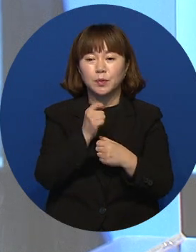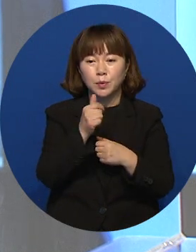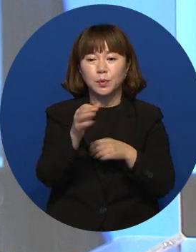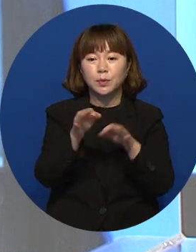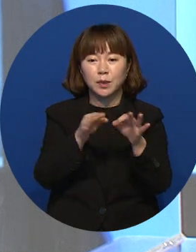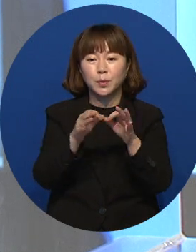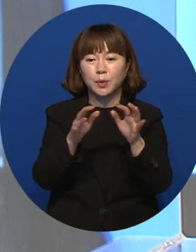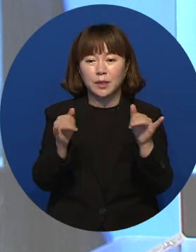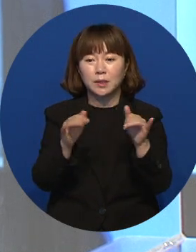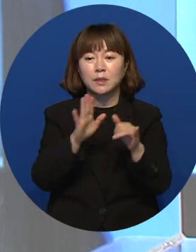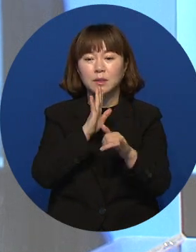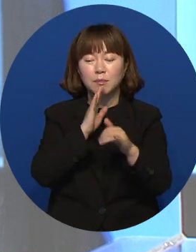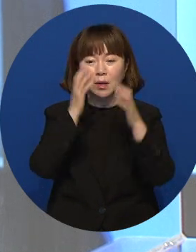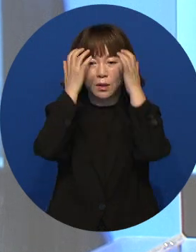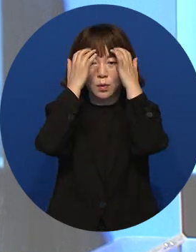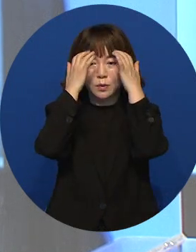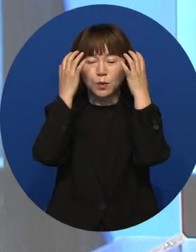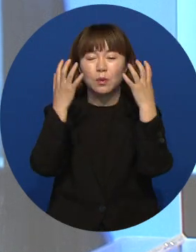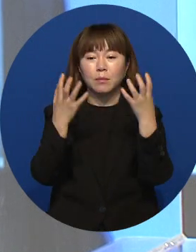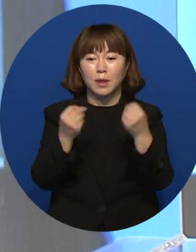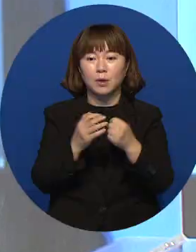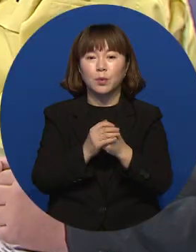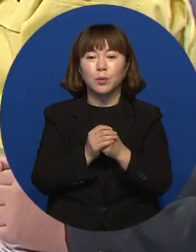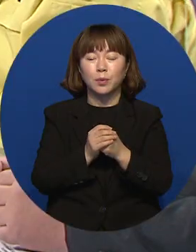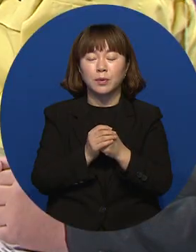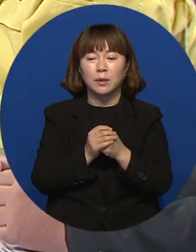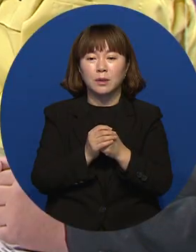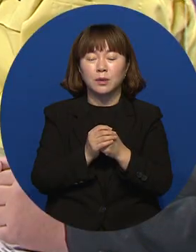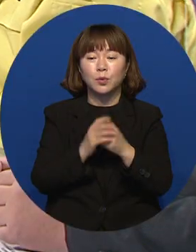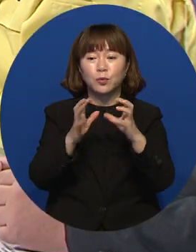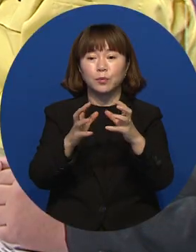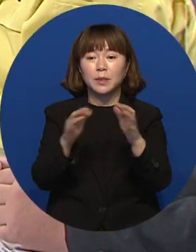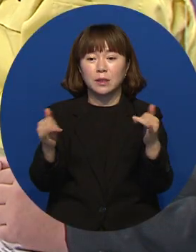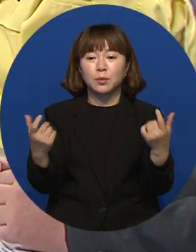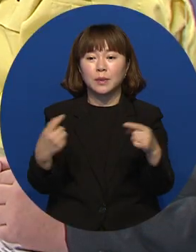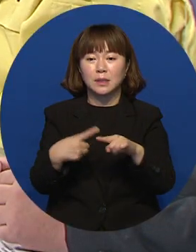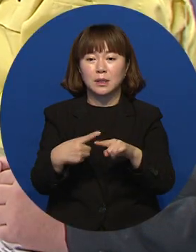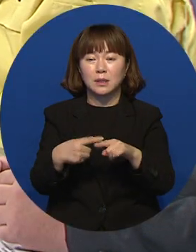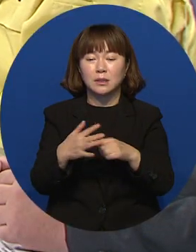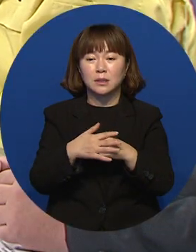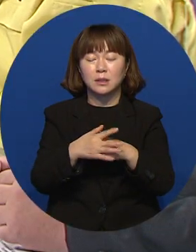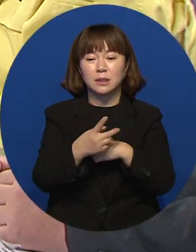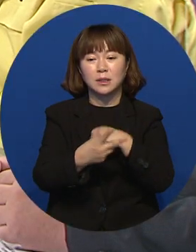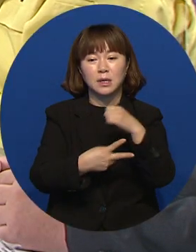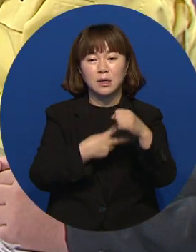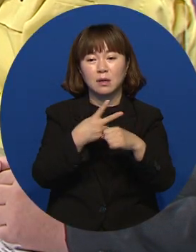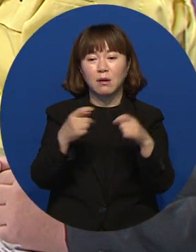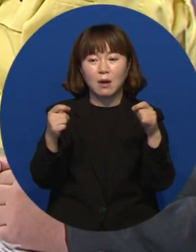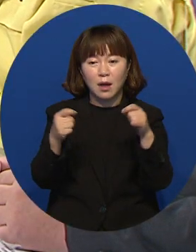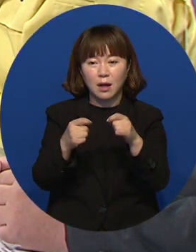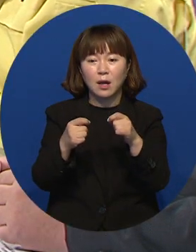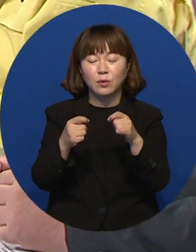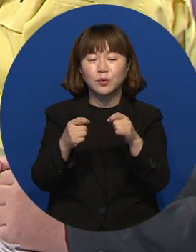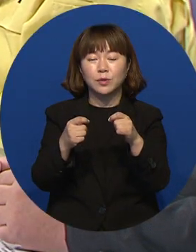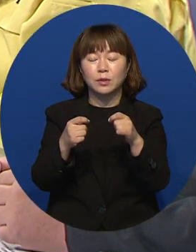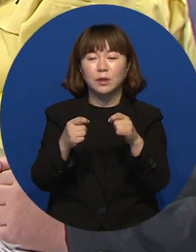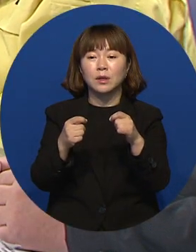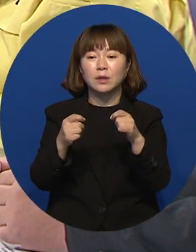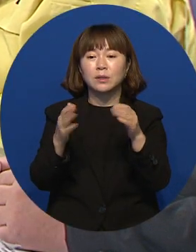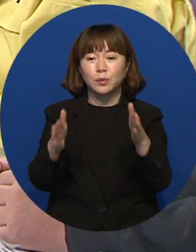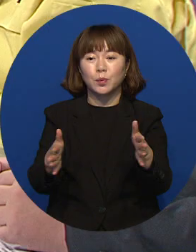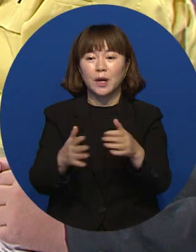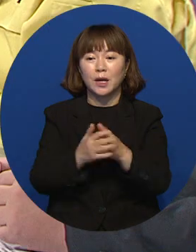분들께서 그동안의 피로가 민어 많고 우리 국민들도 마찬가지입니다 1년 이상 거의 2년에 갔다온 시기 동안 나는 피로감도 누적이 되어